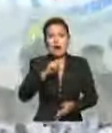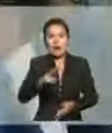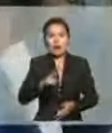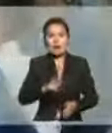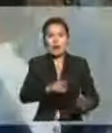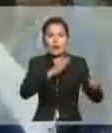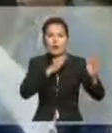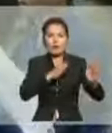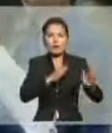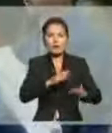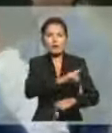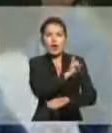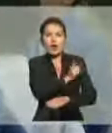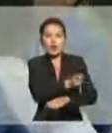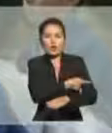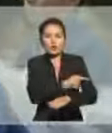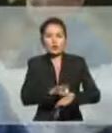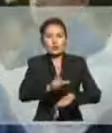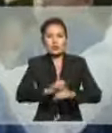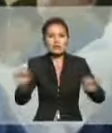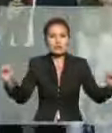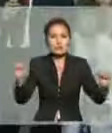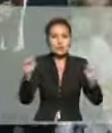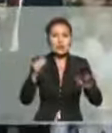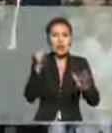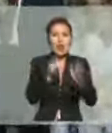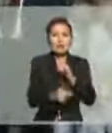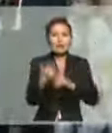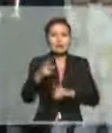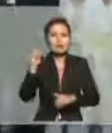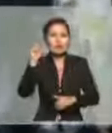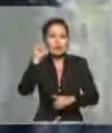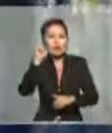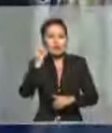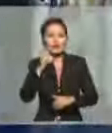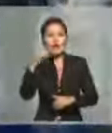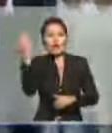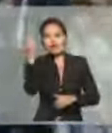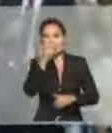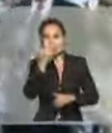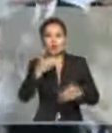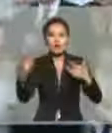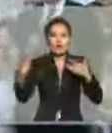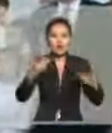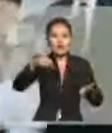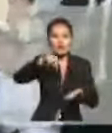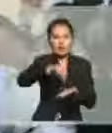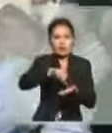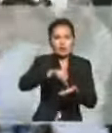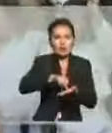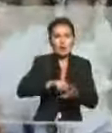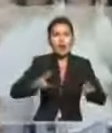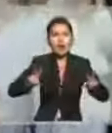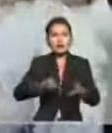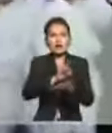меңгерген кәсіби маман екенінде белгілі. Сондықтан 63 жасар актер кинодағы өнерін өмірде де көрсетуді жөн көріпті.